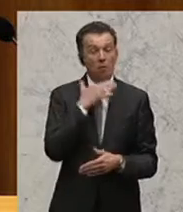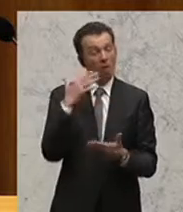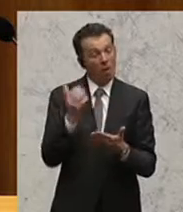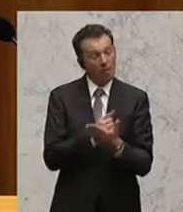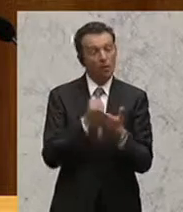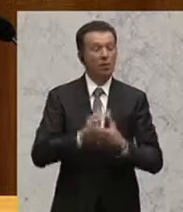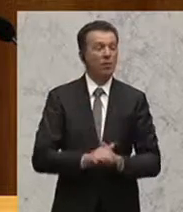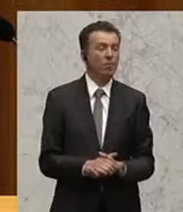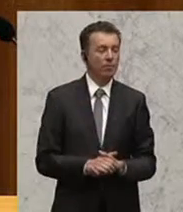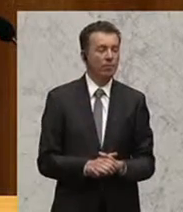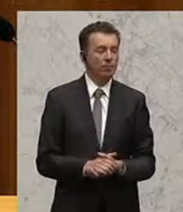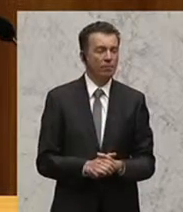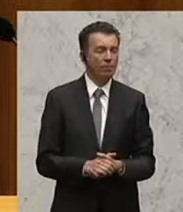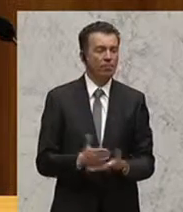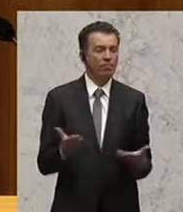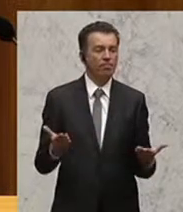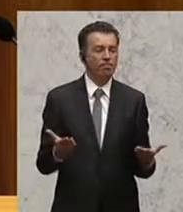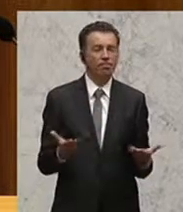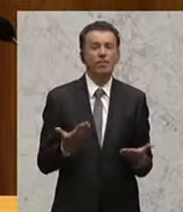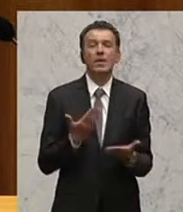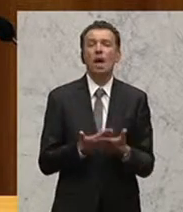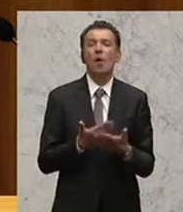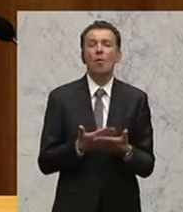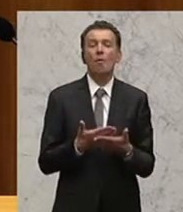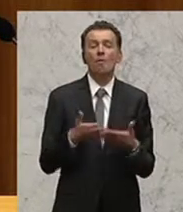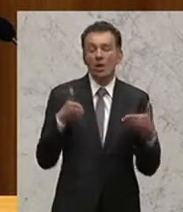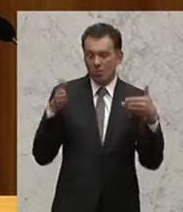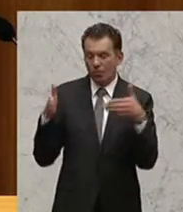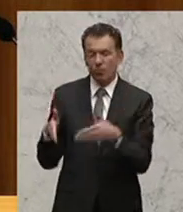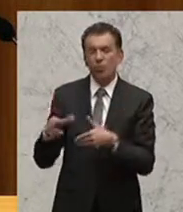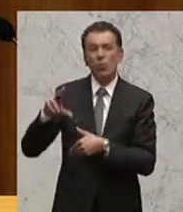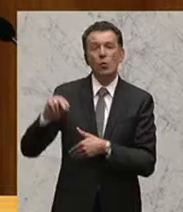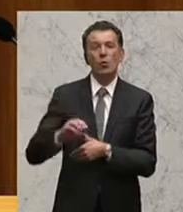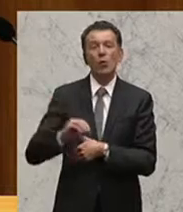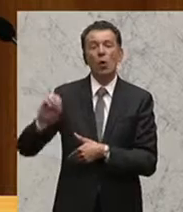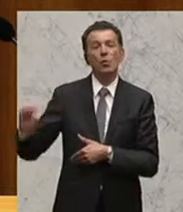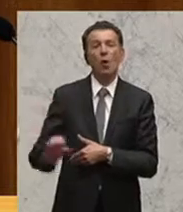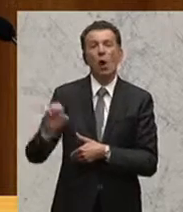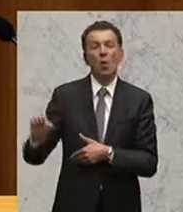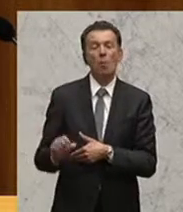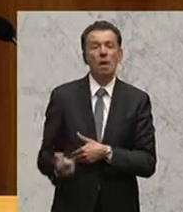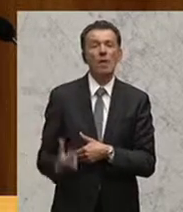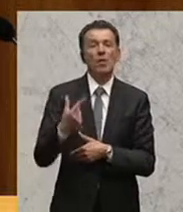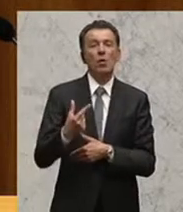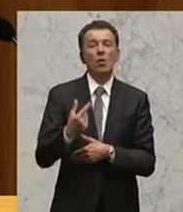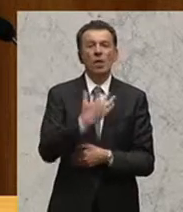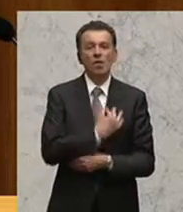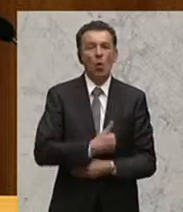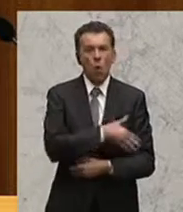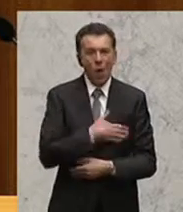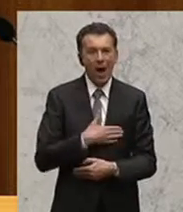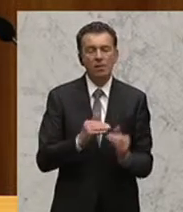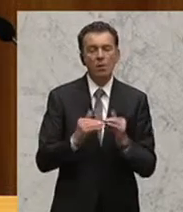erfolgreich tätig waren. Also was blieb? Man hat sich auf Südosteuropa konzentriert, insbesondere auf Kroatien,